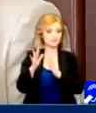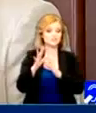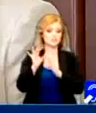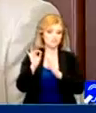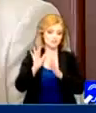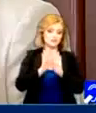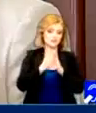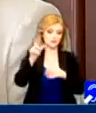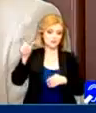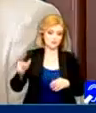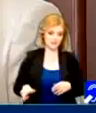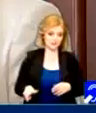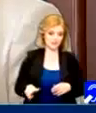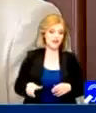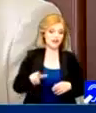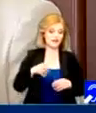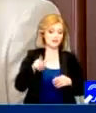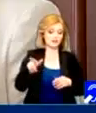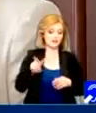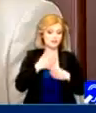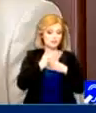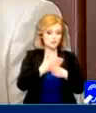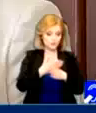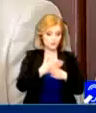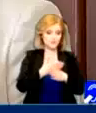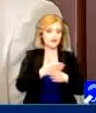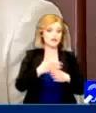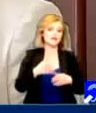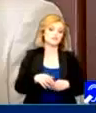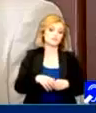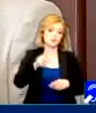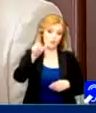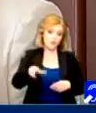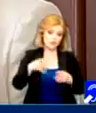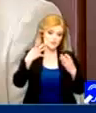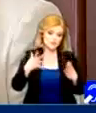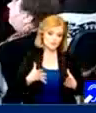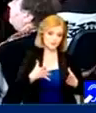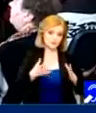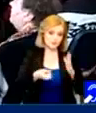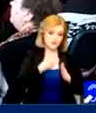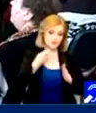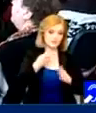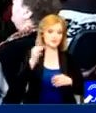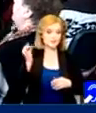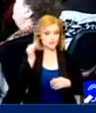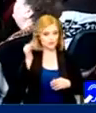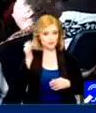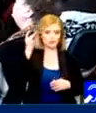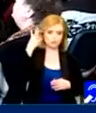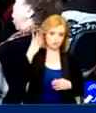ajutând cetățeanul să obțină noi cunoștințe, să descopere istoria și cultura fiecărei comunități. Marea Unire de